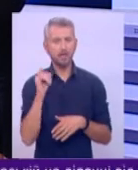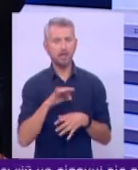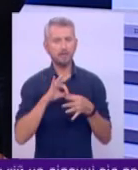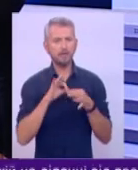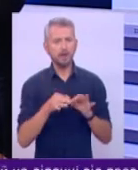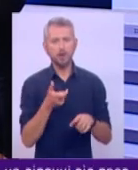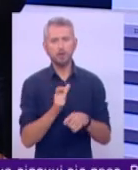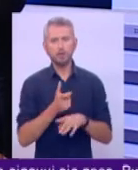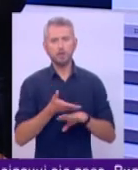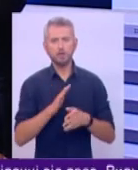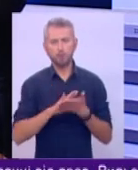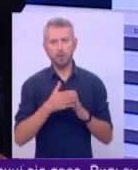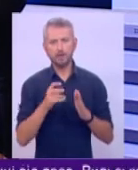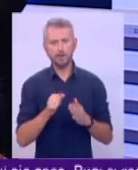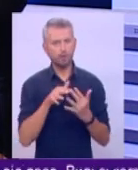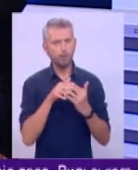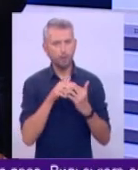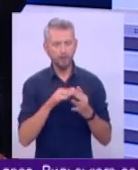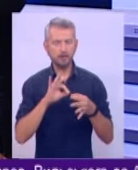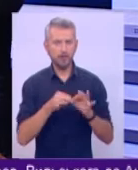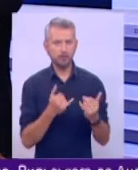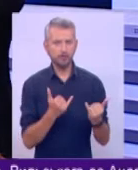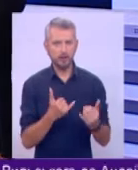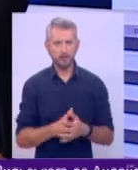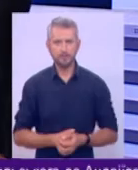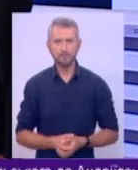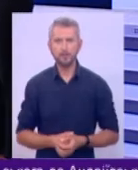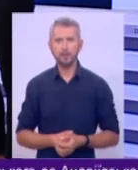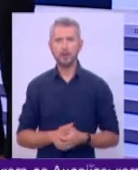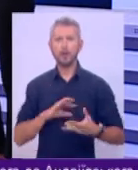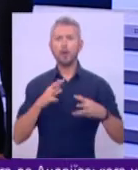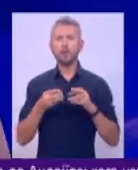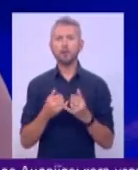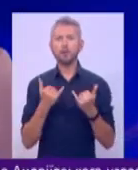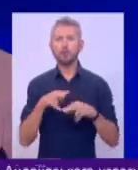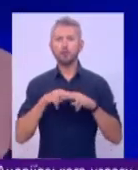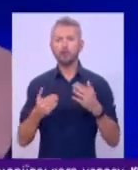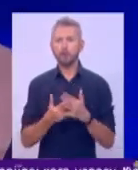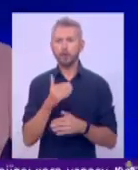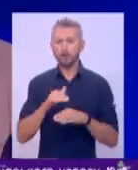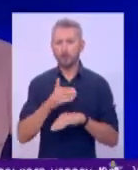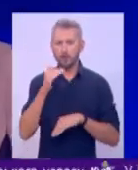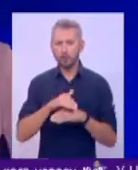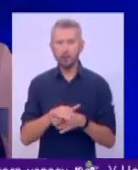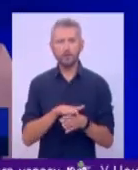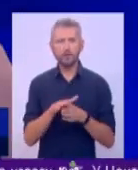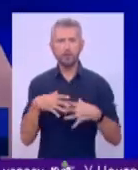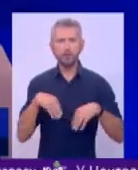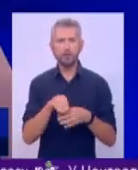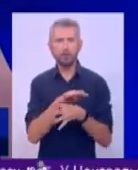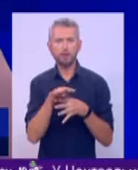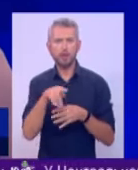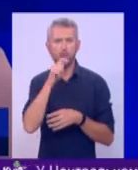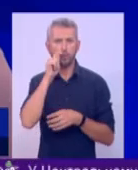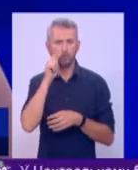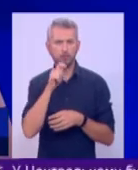дуже складна ситуація на фронті. Детальніше просто зараз. Отже, в ефірі столичні новини. Добрий вечір. Цілу родину розстріляли російські